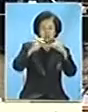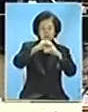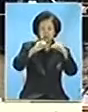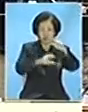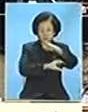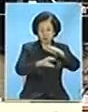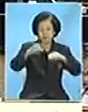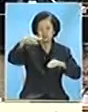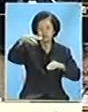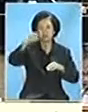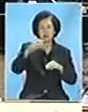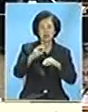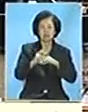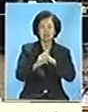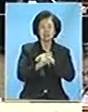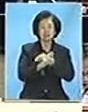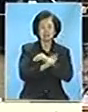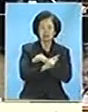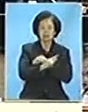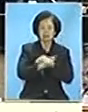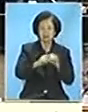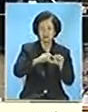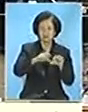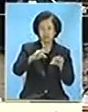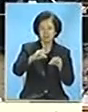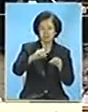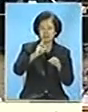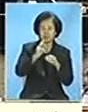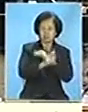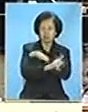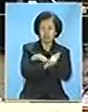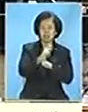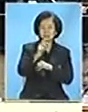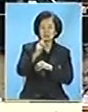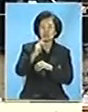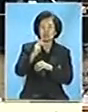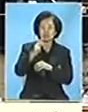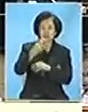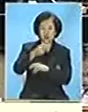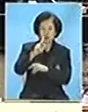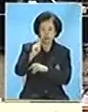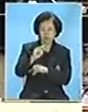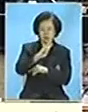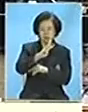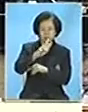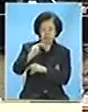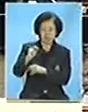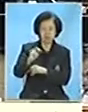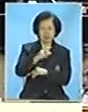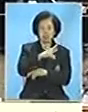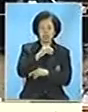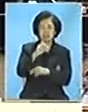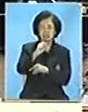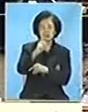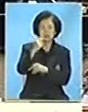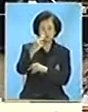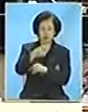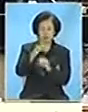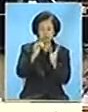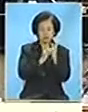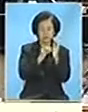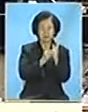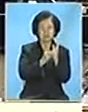ครสายเฉลิมราชมงคลในท้องที่เขตห้วยขวางเขตวัฒนาและเขตสาทรกรุงเทพมห